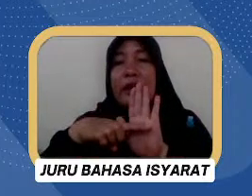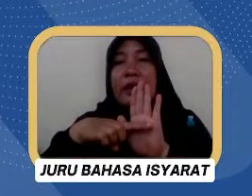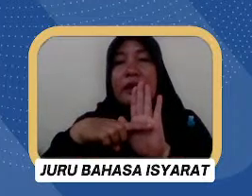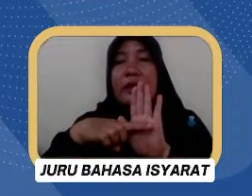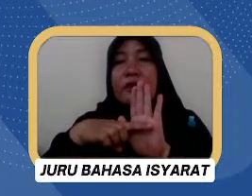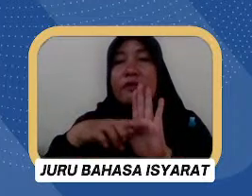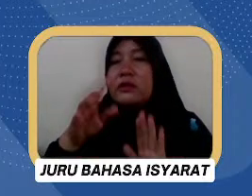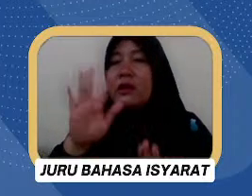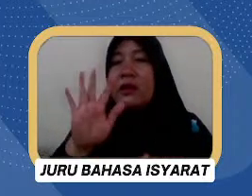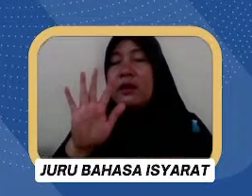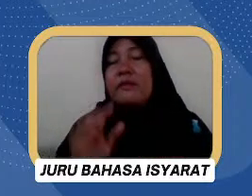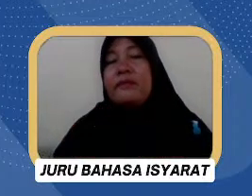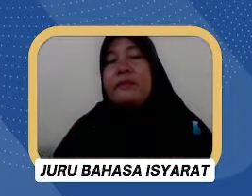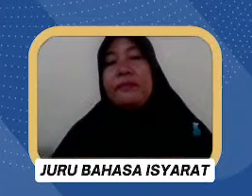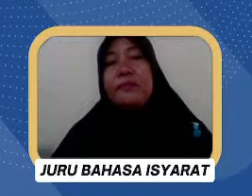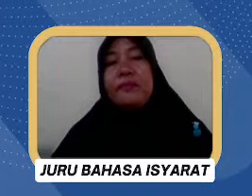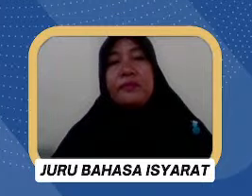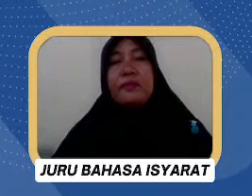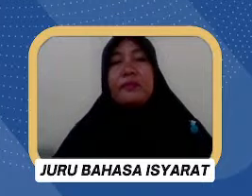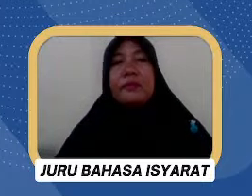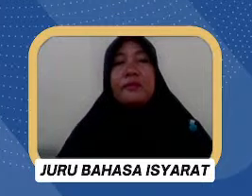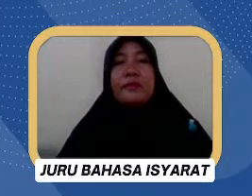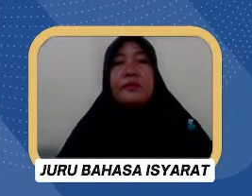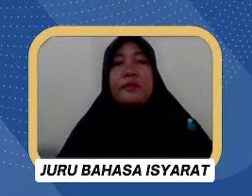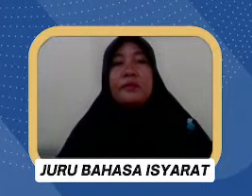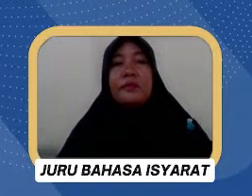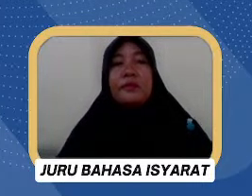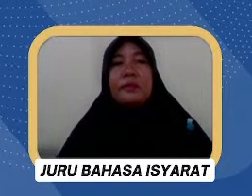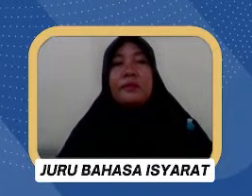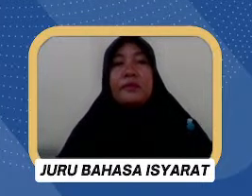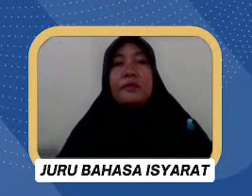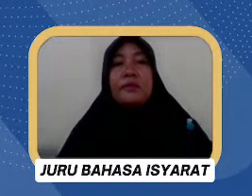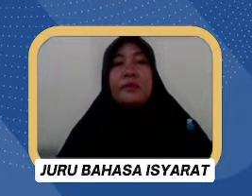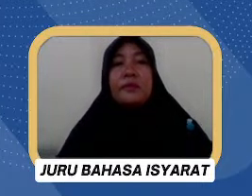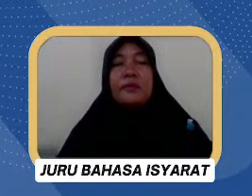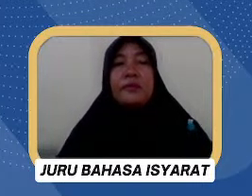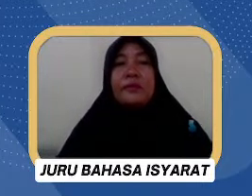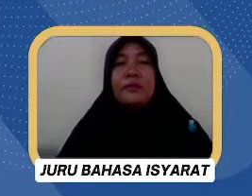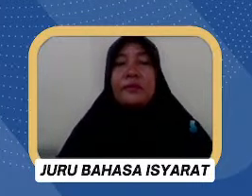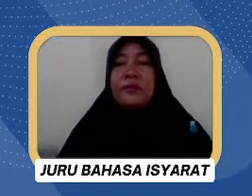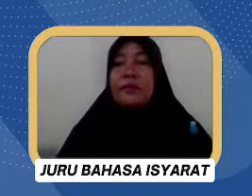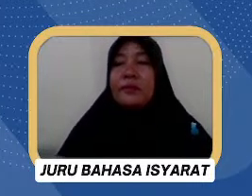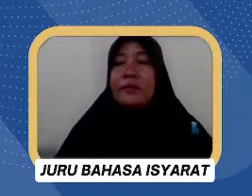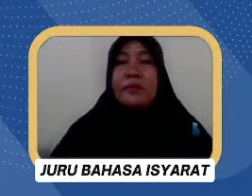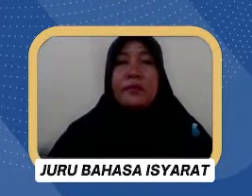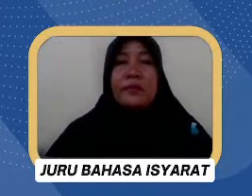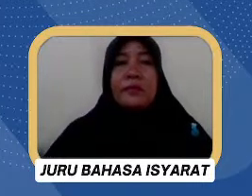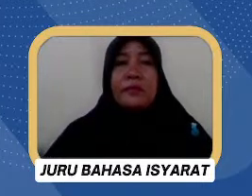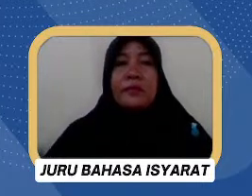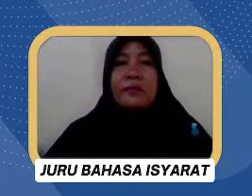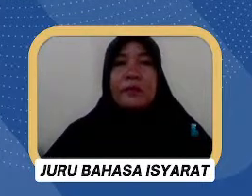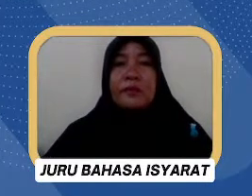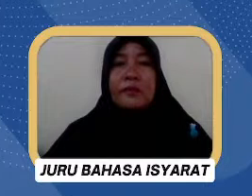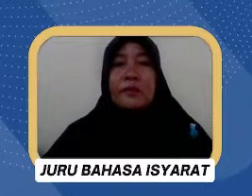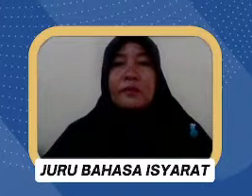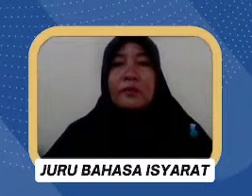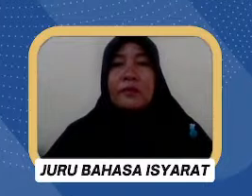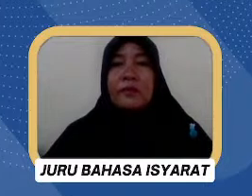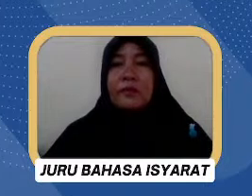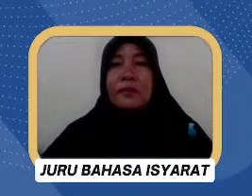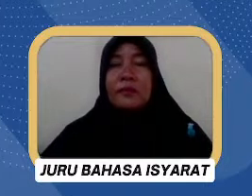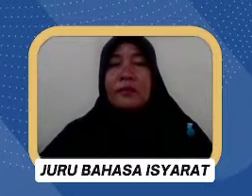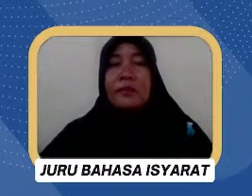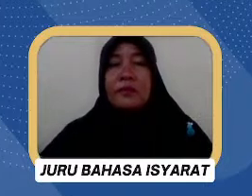dengan ruang lingkup etika digital adalah kesadaran. Kesadaran, kemudian ada yang